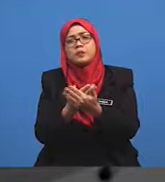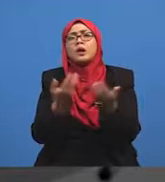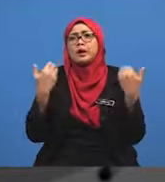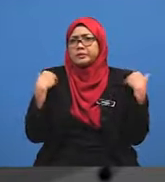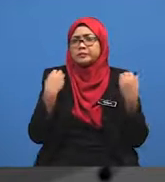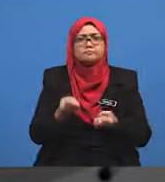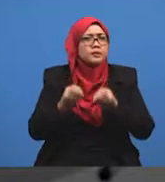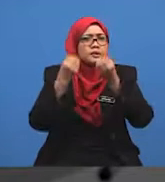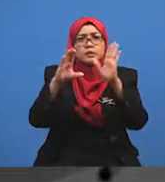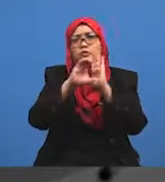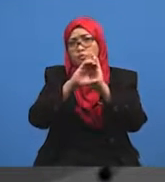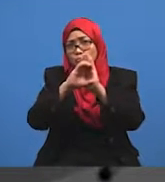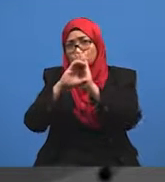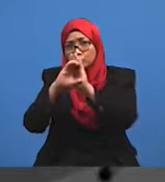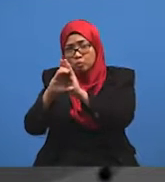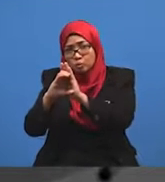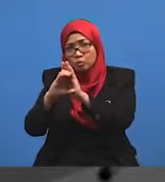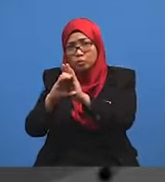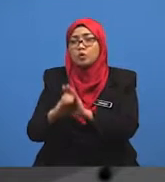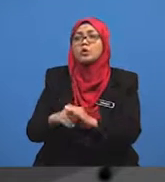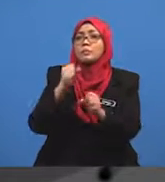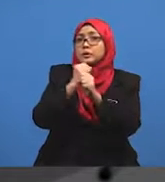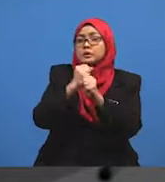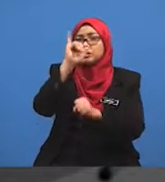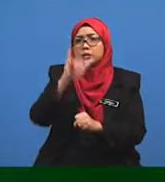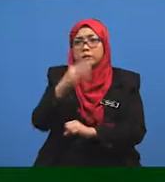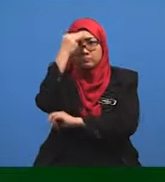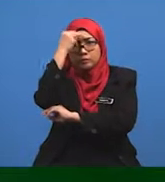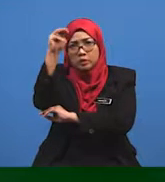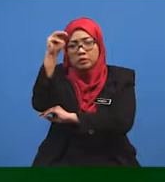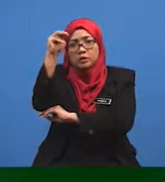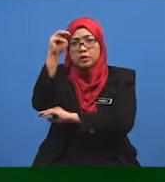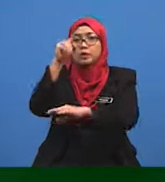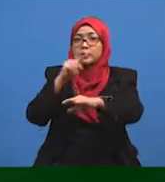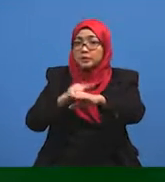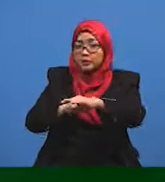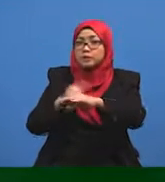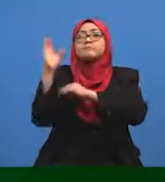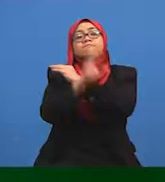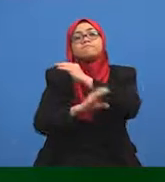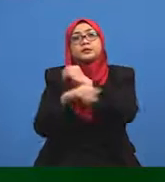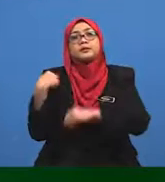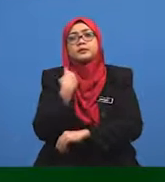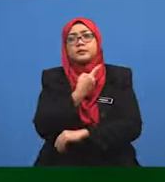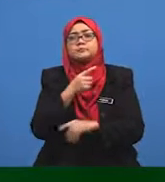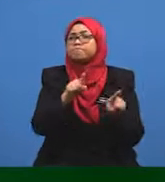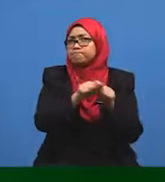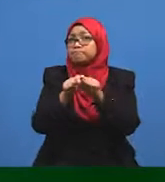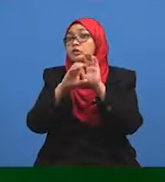banyak contoh-contoh pekerjaan mulia yang terdapat di negara kita, seperti guru,